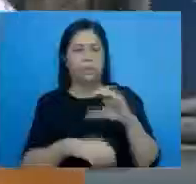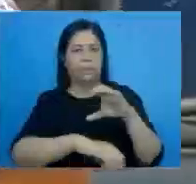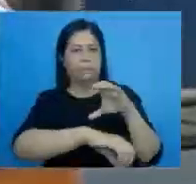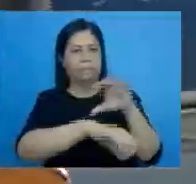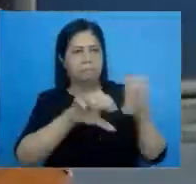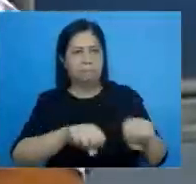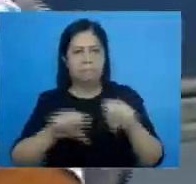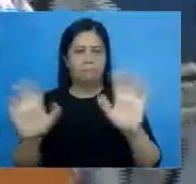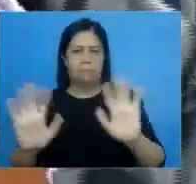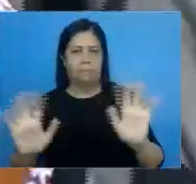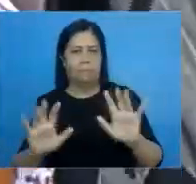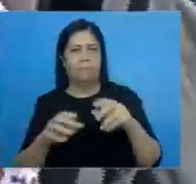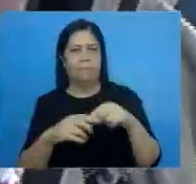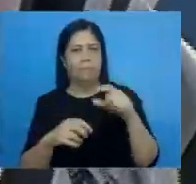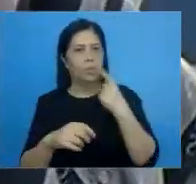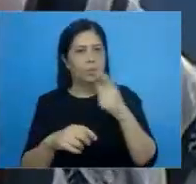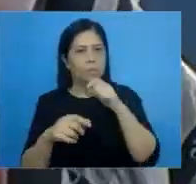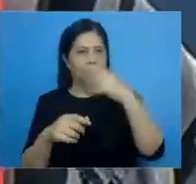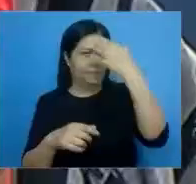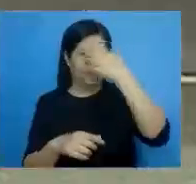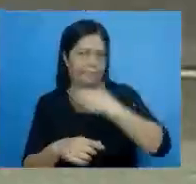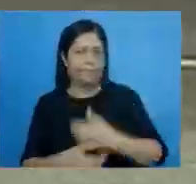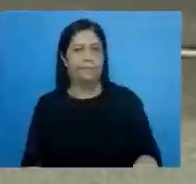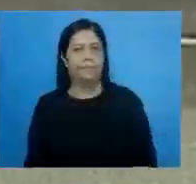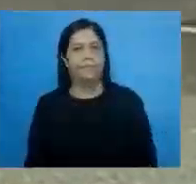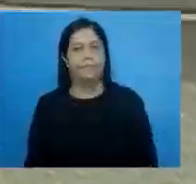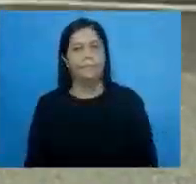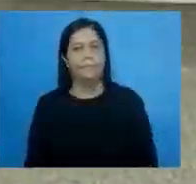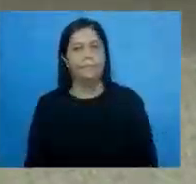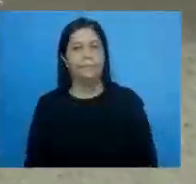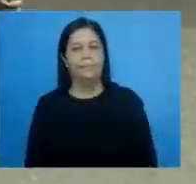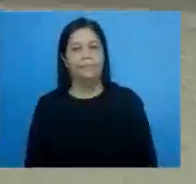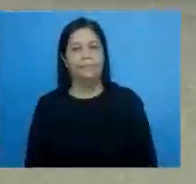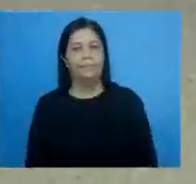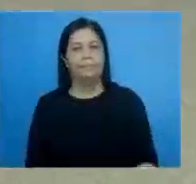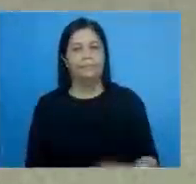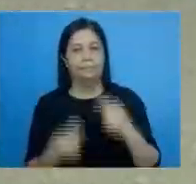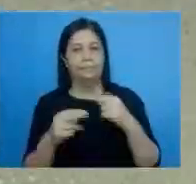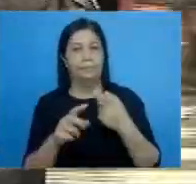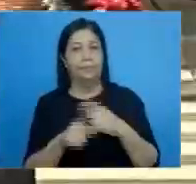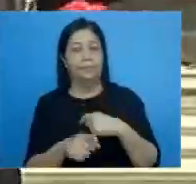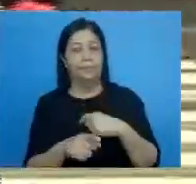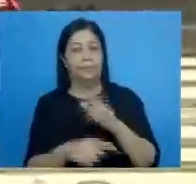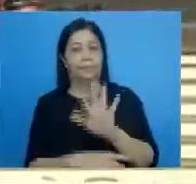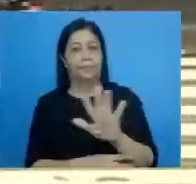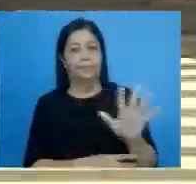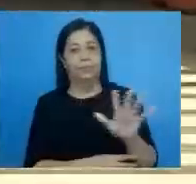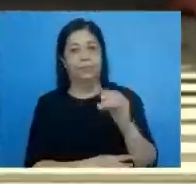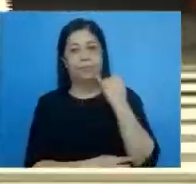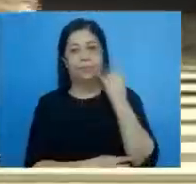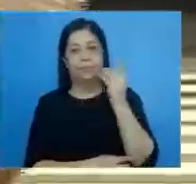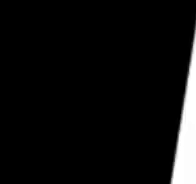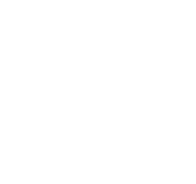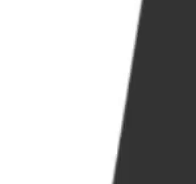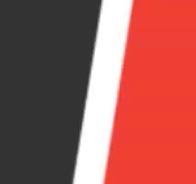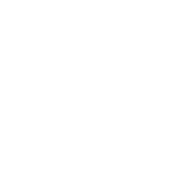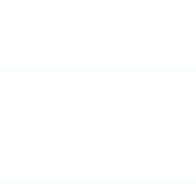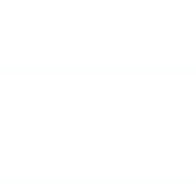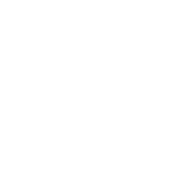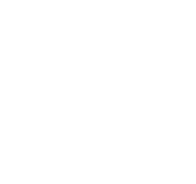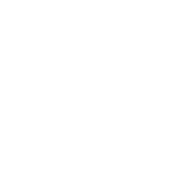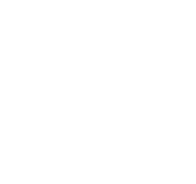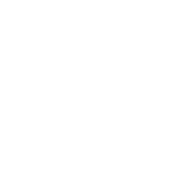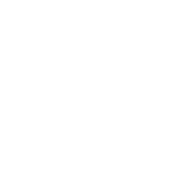magaganap sa mga hindi nakasuot ng face shield. Nagbabalita mula sa Frontline, Jenny Dongon, News 5.